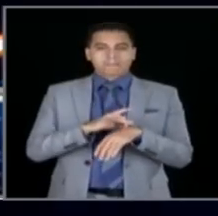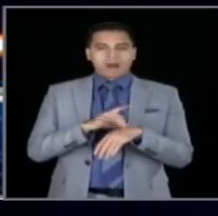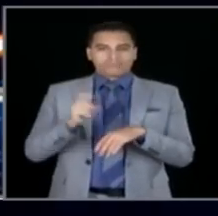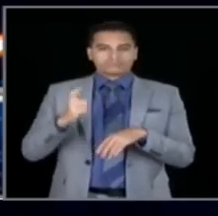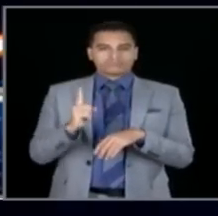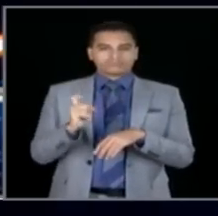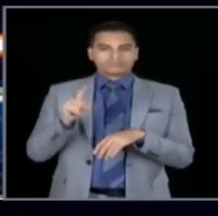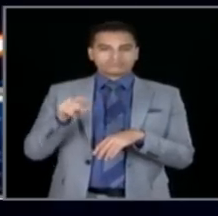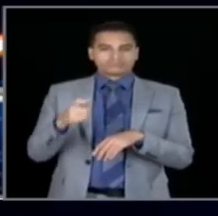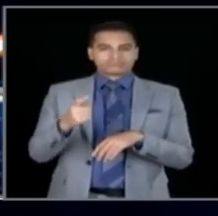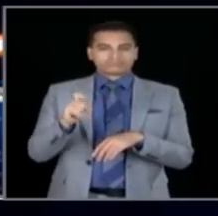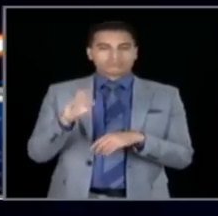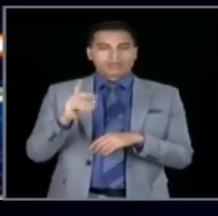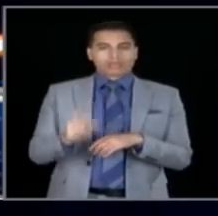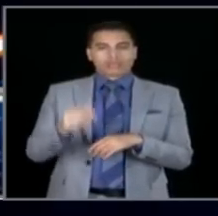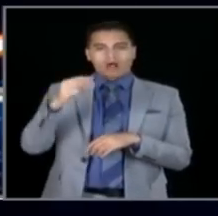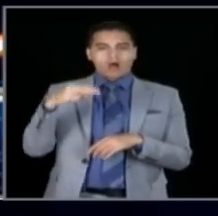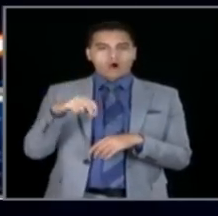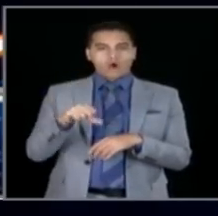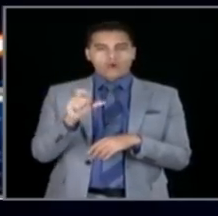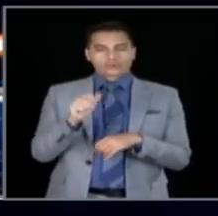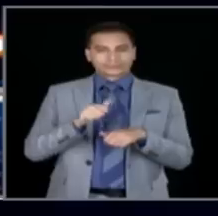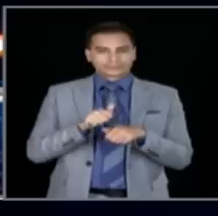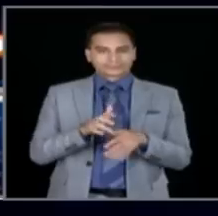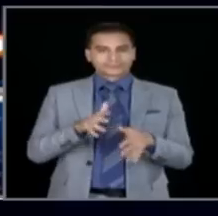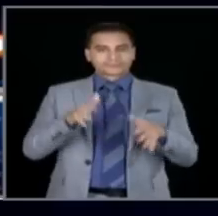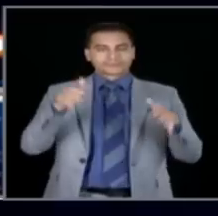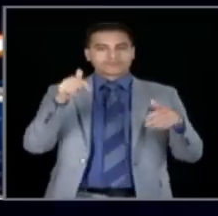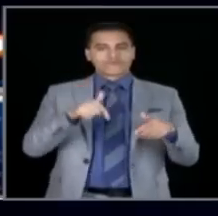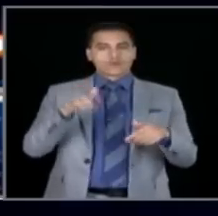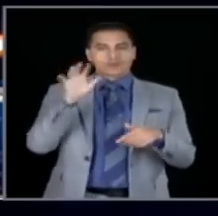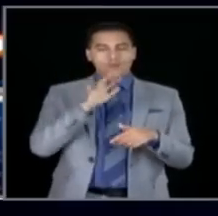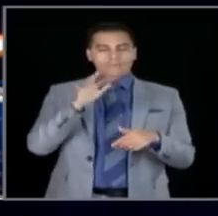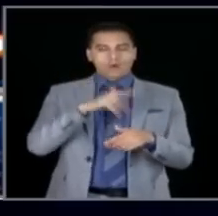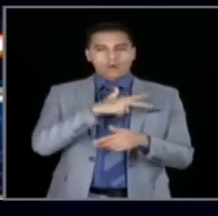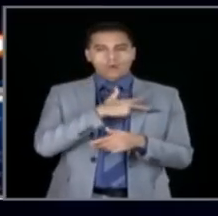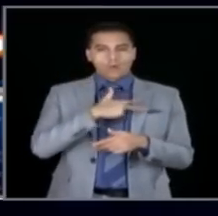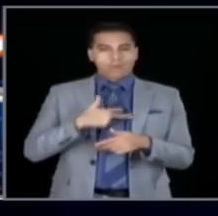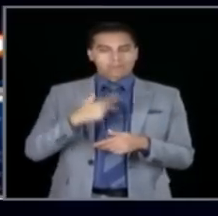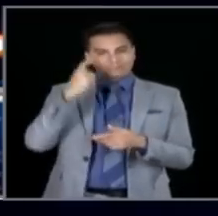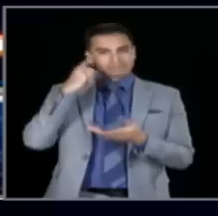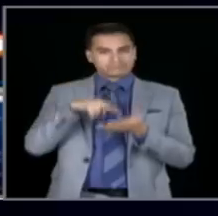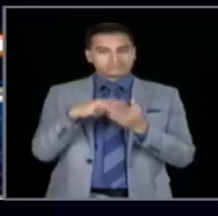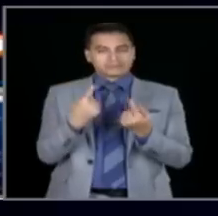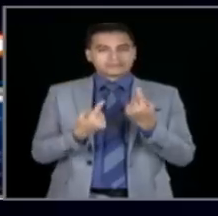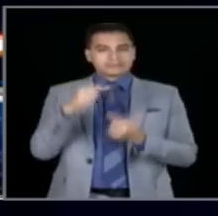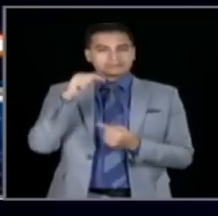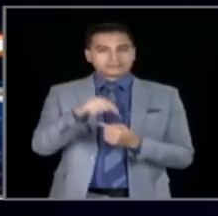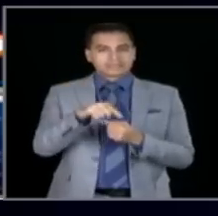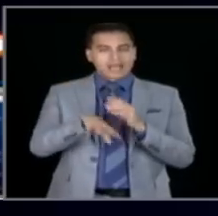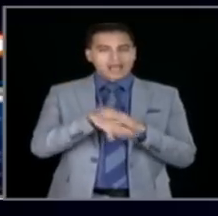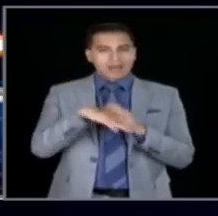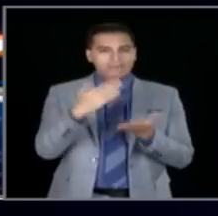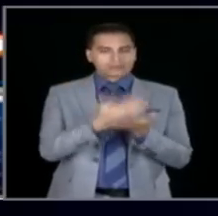أوروبا. الحكومة قررت إنها تعمل الجزيرة دي